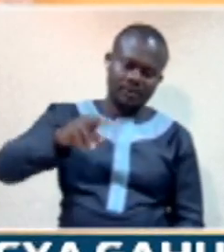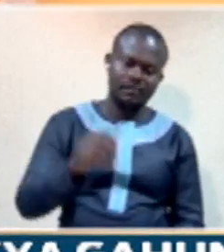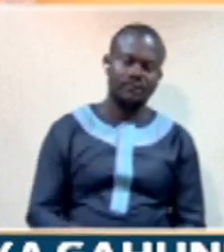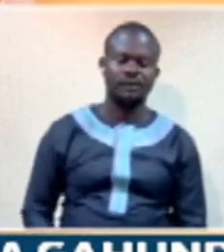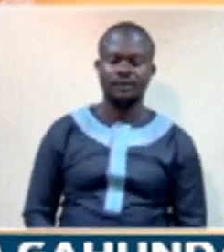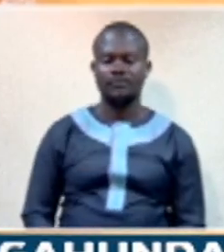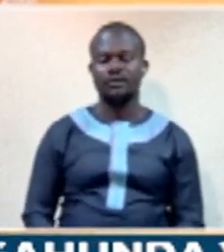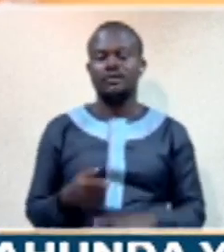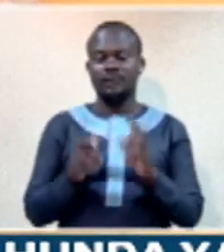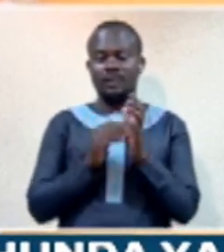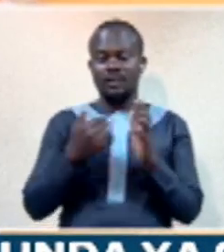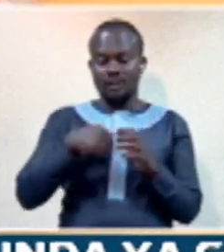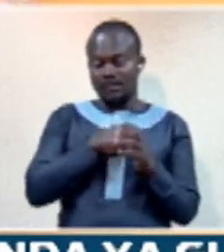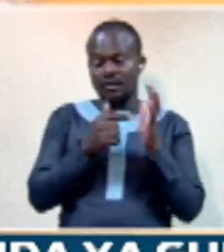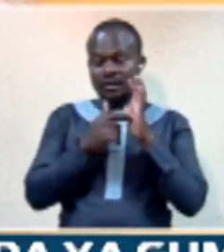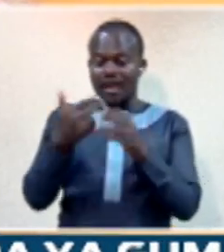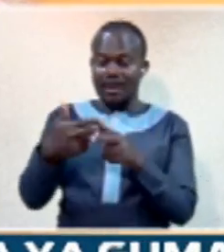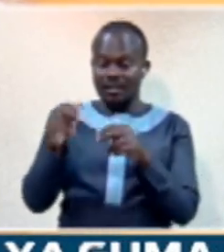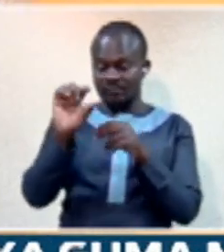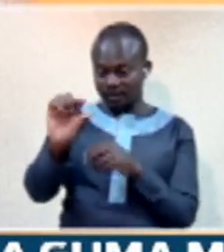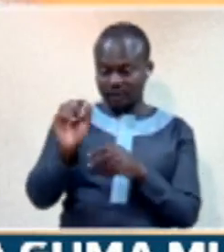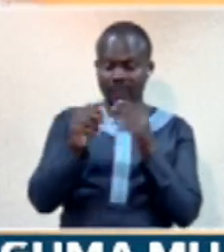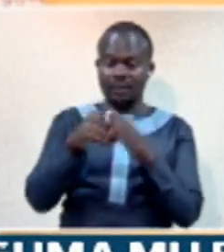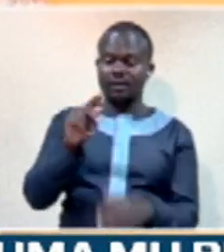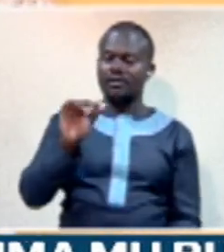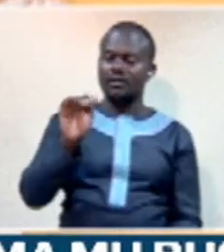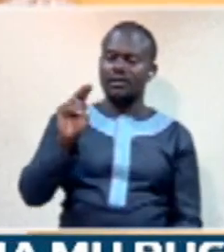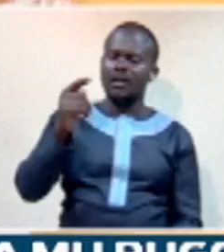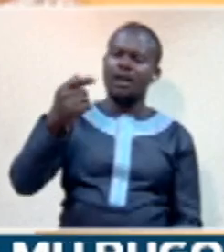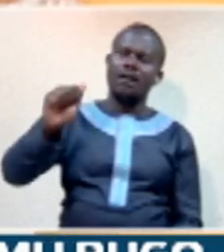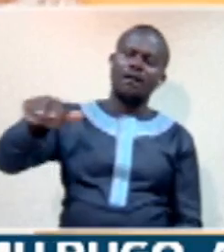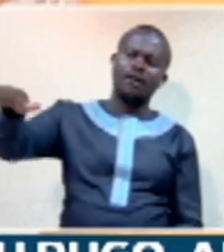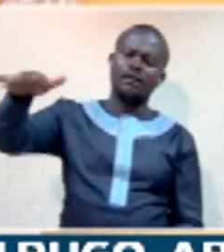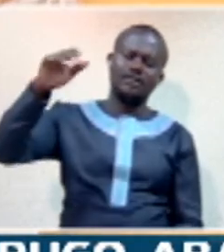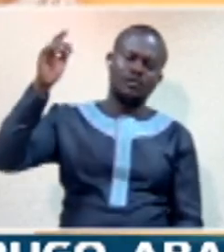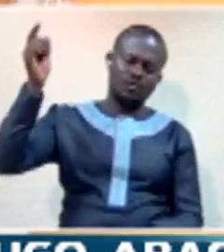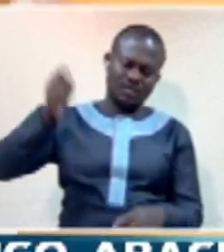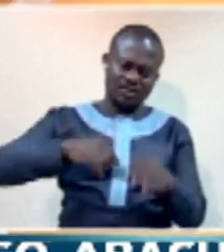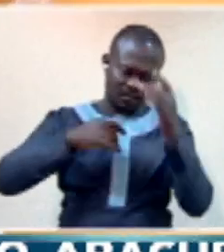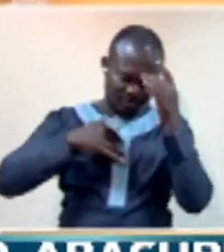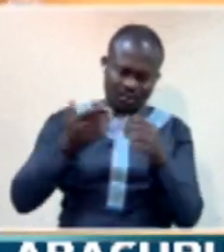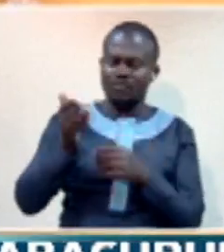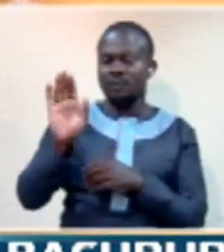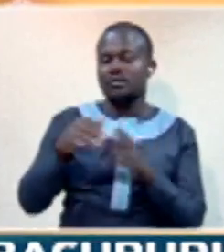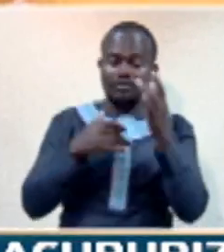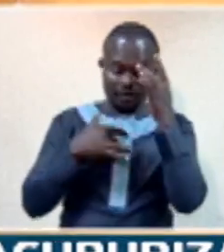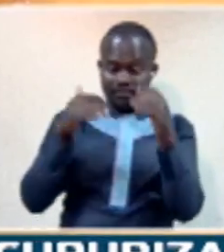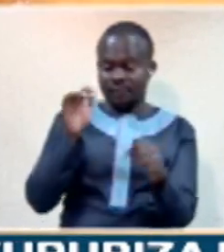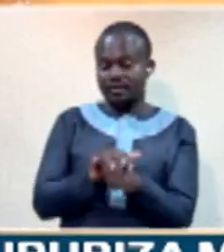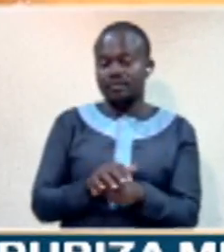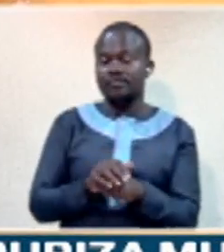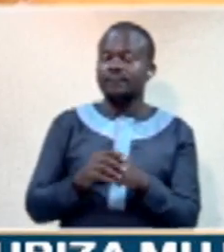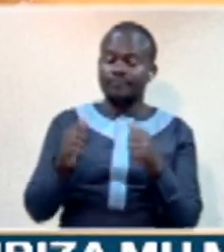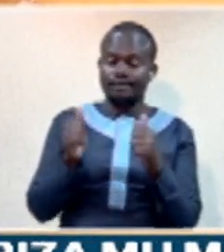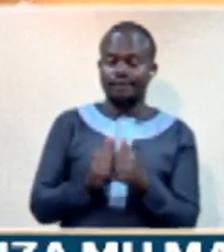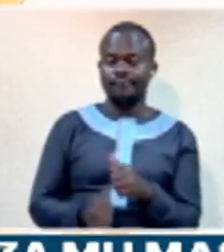twebwe biragaragara ko ari hafi gahoro, nk'abantu bazakayangaho. Ni ukugera hano wanarembye no gusubirayo ukaba warembye, ni ibibazo